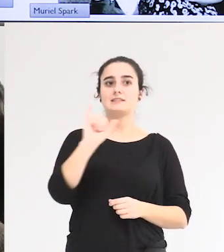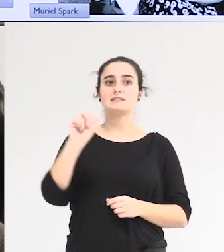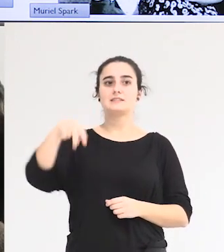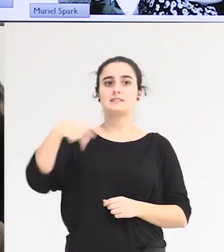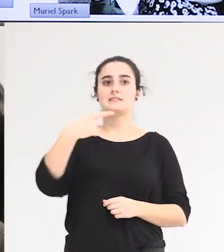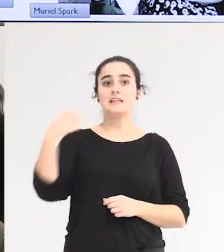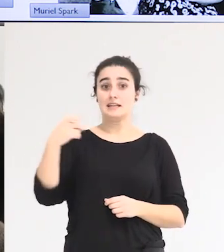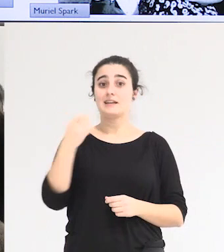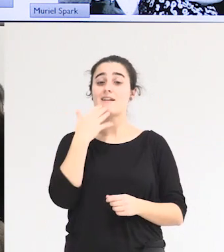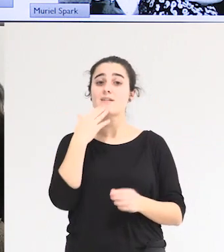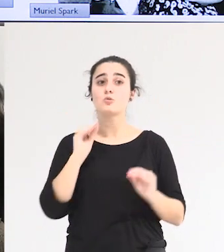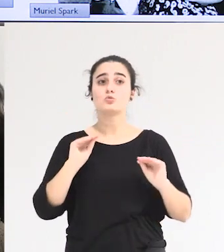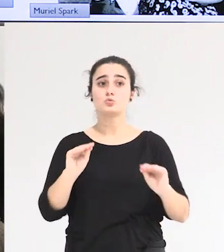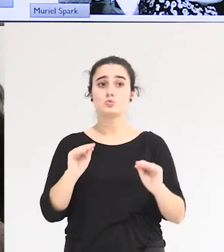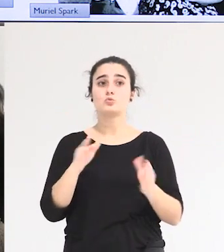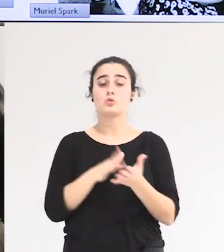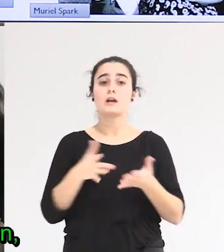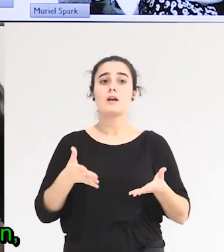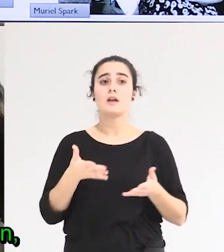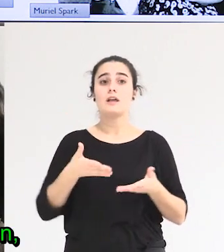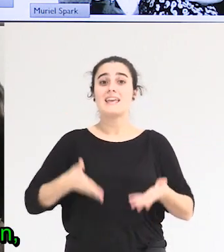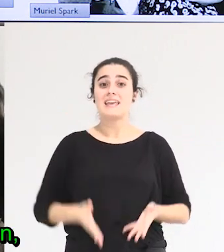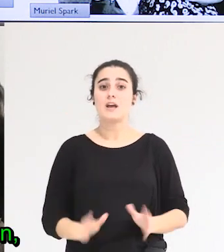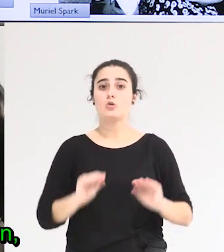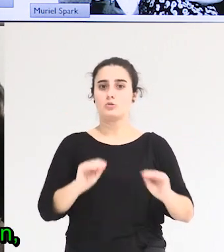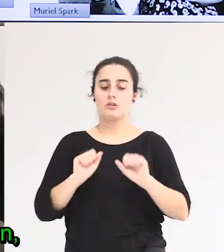umeak abandonatzen dituzten, bai?